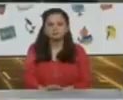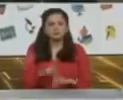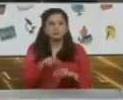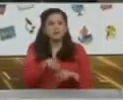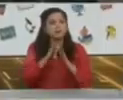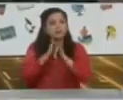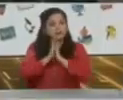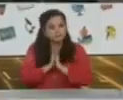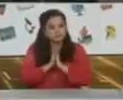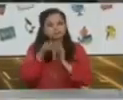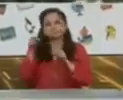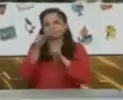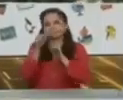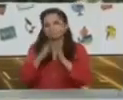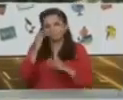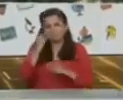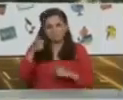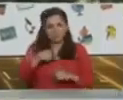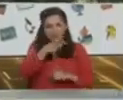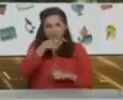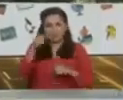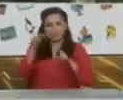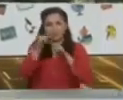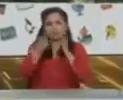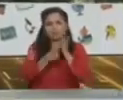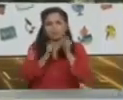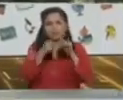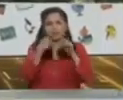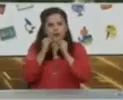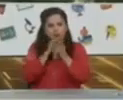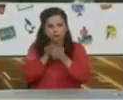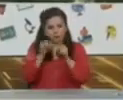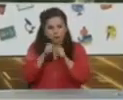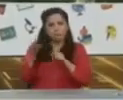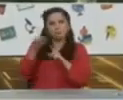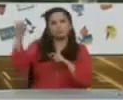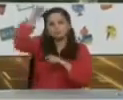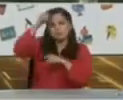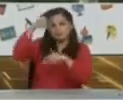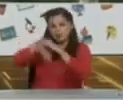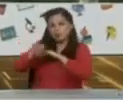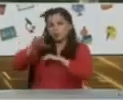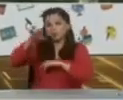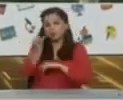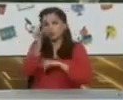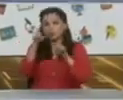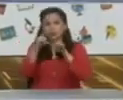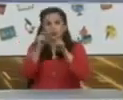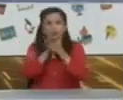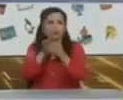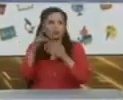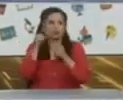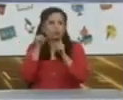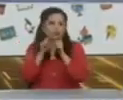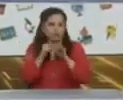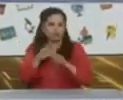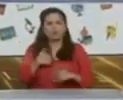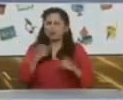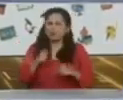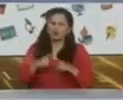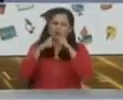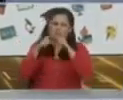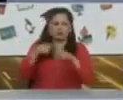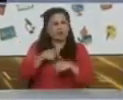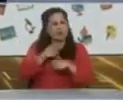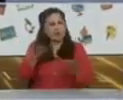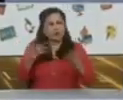नमस्कार सर, मैं प्रतिभा गुप्ता, कुंदन विद्या मंदिर लुधियाना से। सर, मेरा आपसे सवाल ये है कि हमें हमेशा काम करवाने के